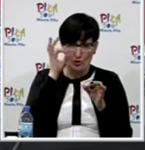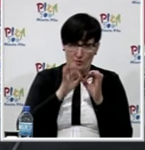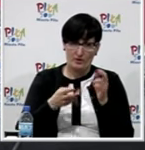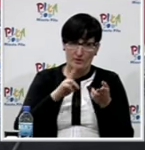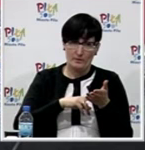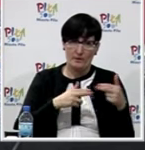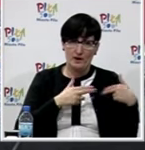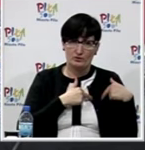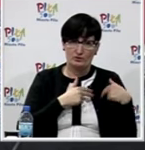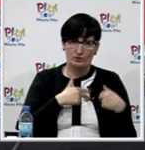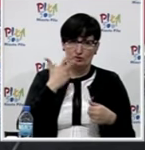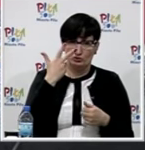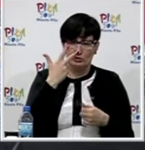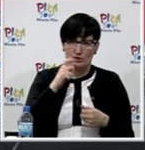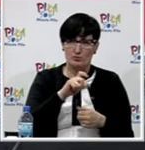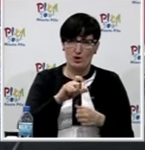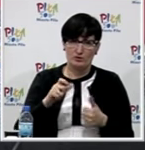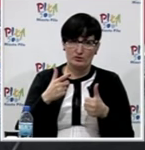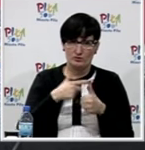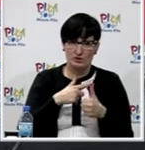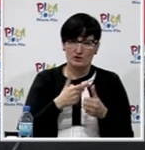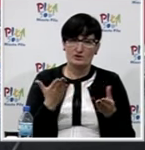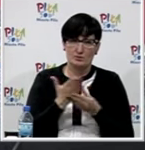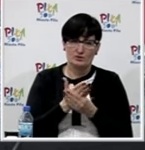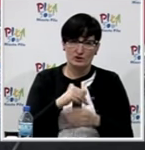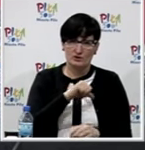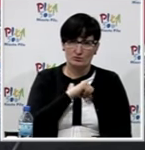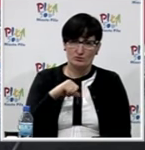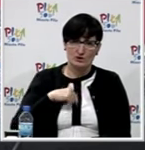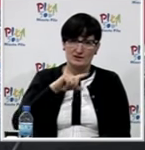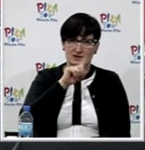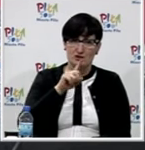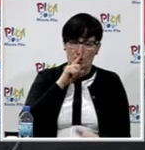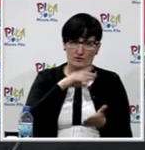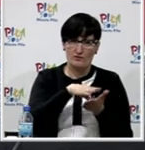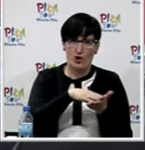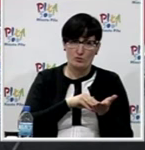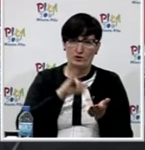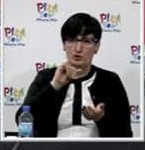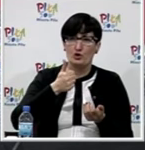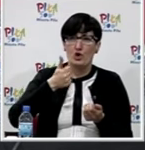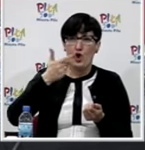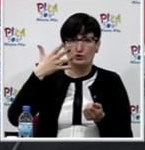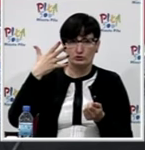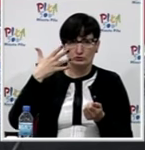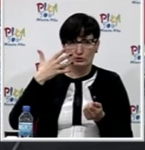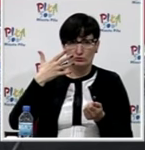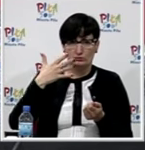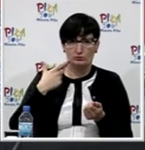trzy bloki w zasadzie. Pierwsze to zapoznaliśmy się z formą i ilością uczestników